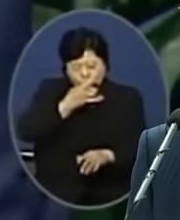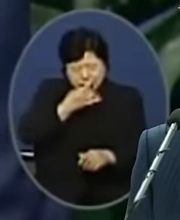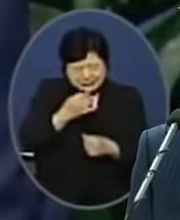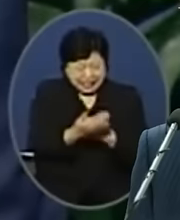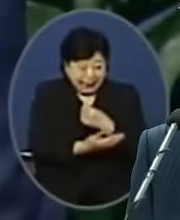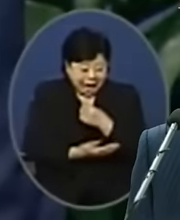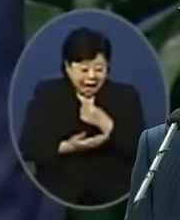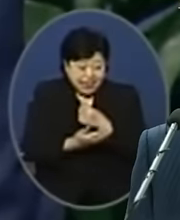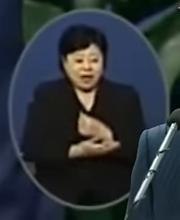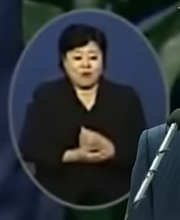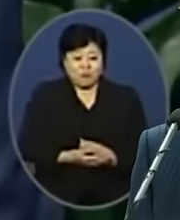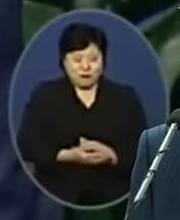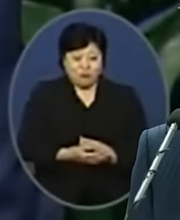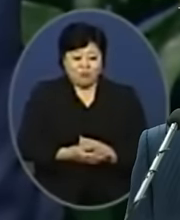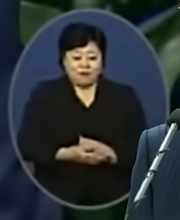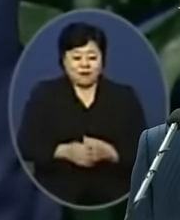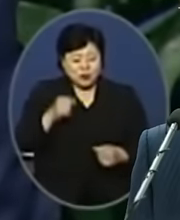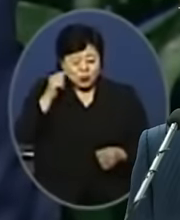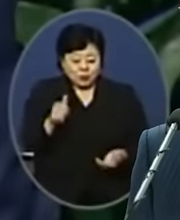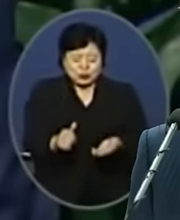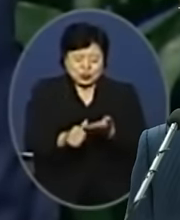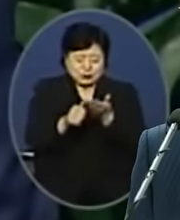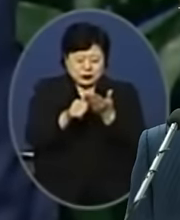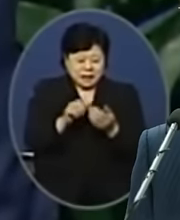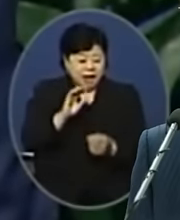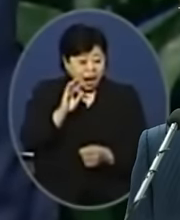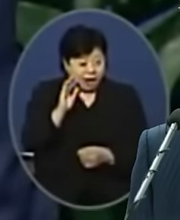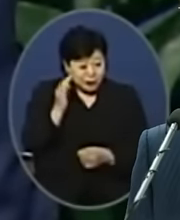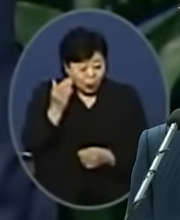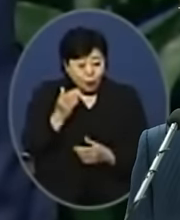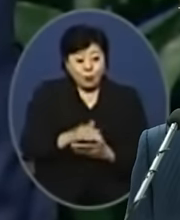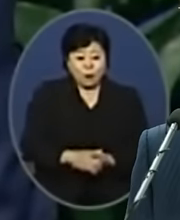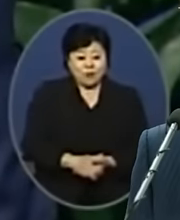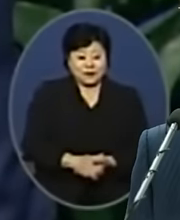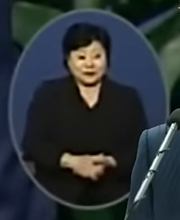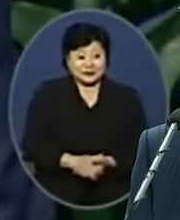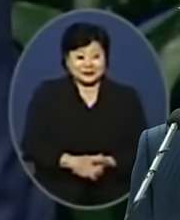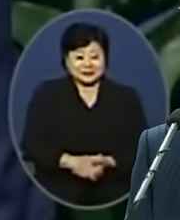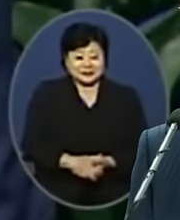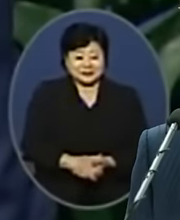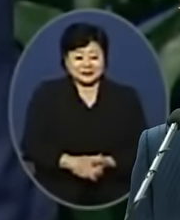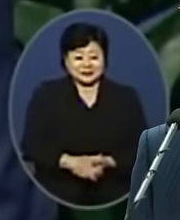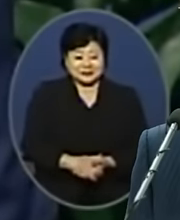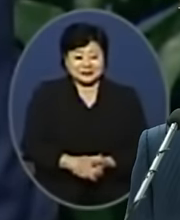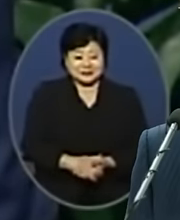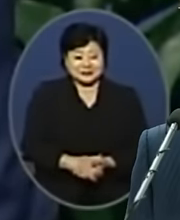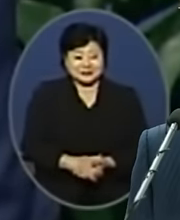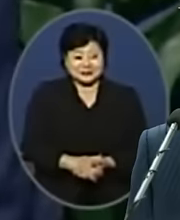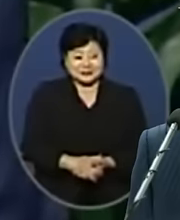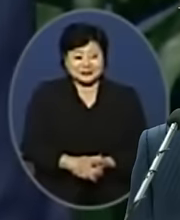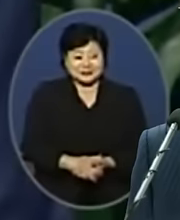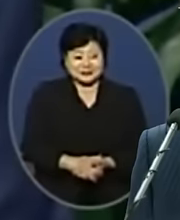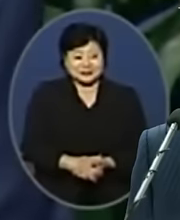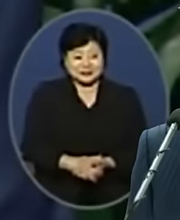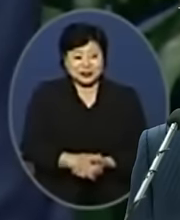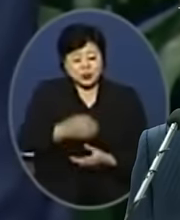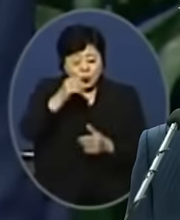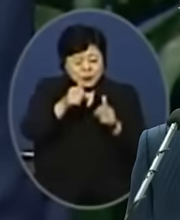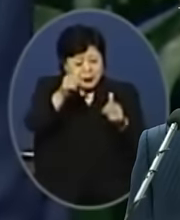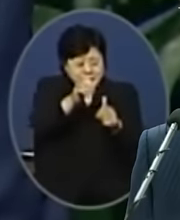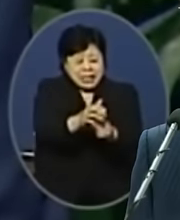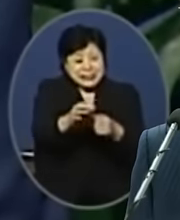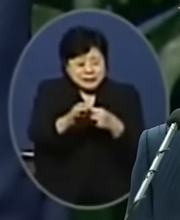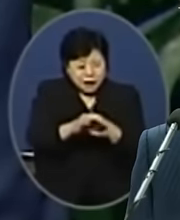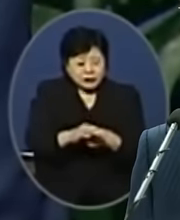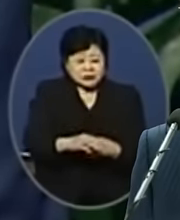되고 소짐승을 기르면 도둑놈들에게 뺏기지도 않냐고 잘 자라고, 자원 요셉에게 맡기면